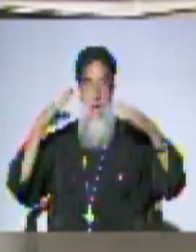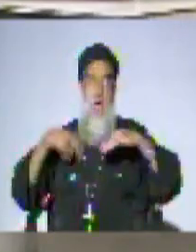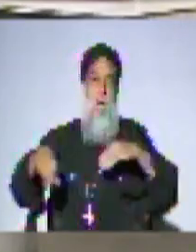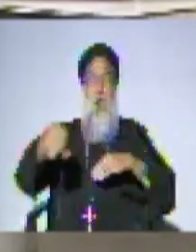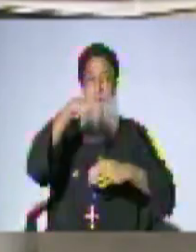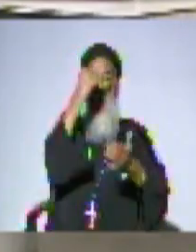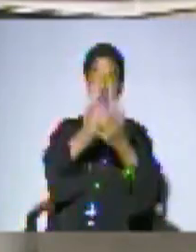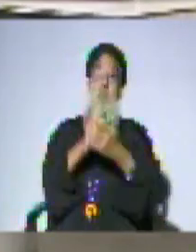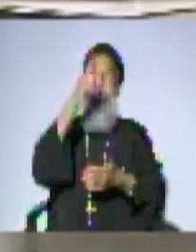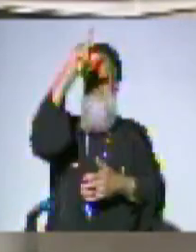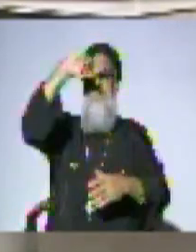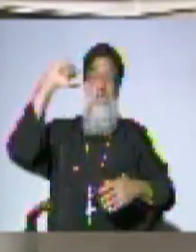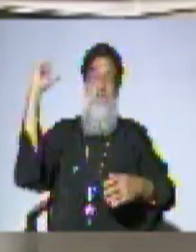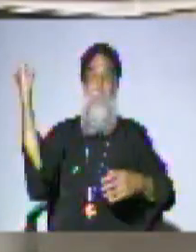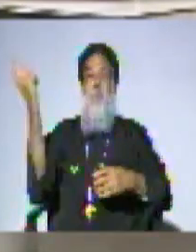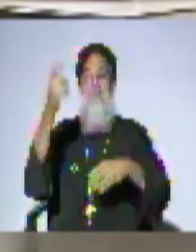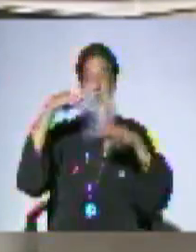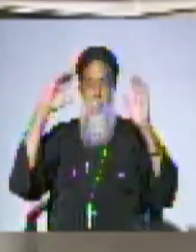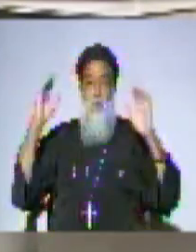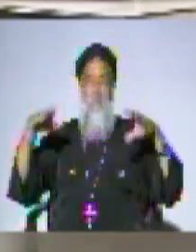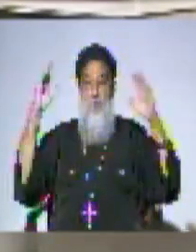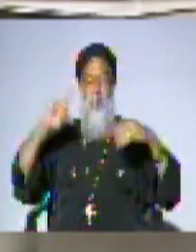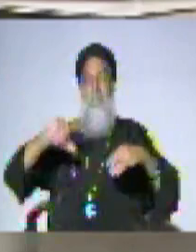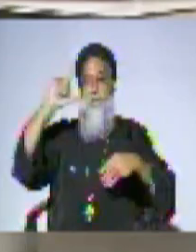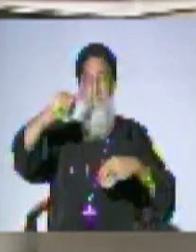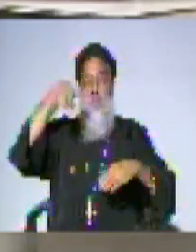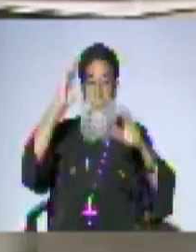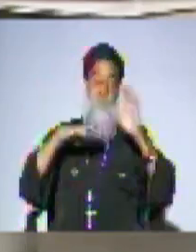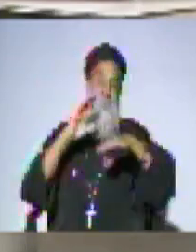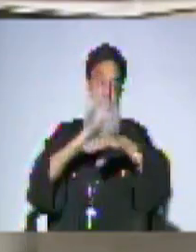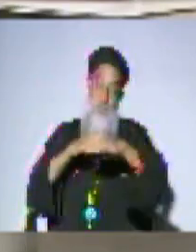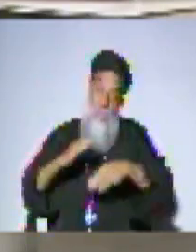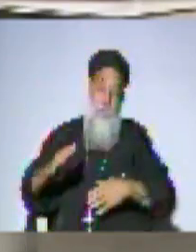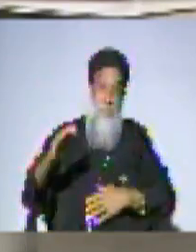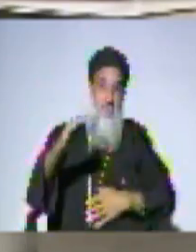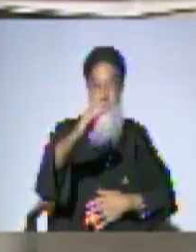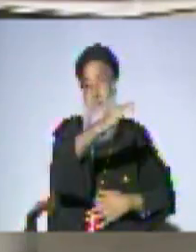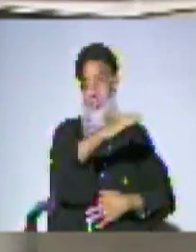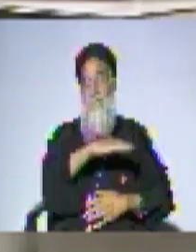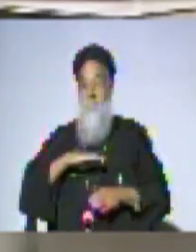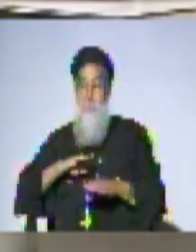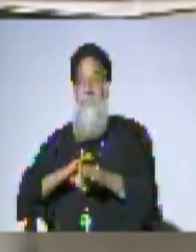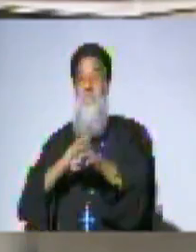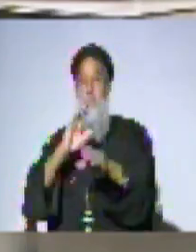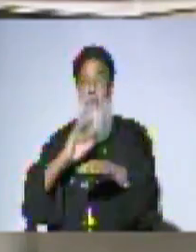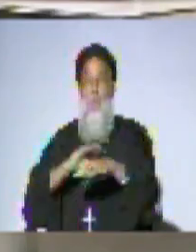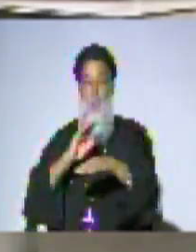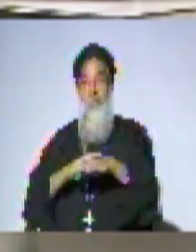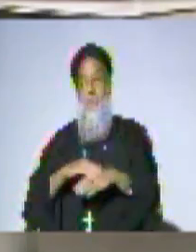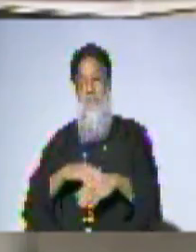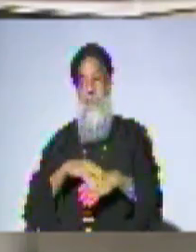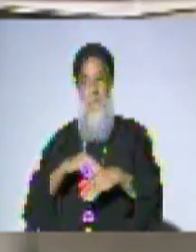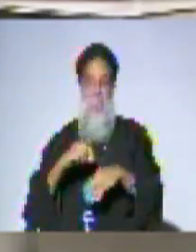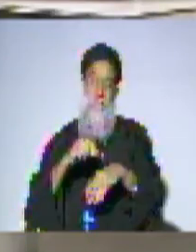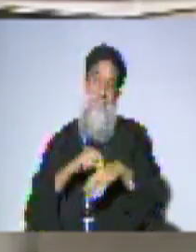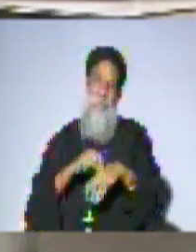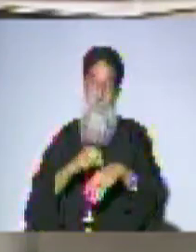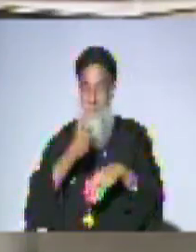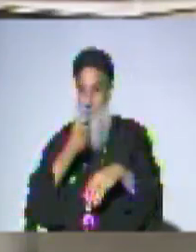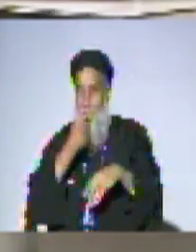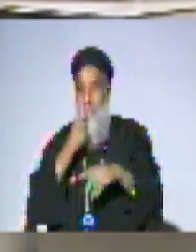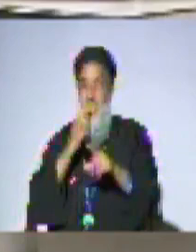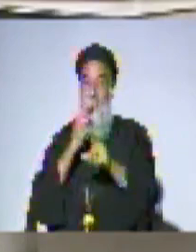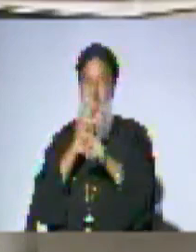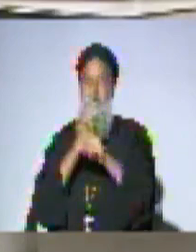نسميه إله القوات أو رب القوات. وفعلا أي إنسان ضعيف يقف